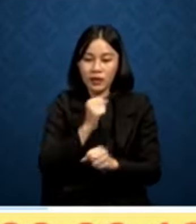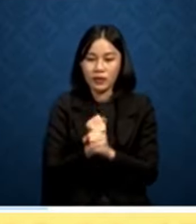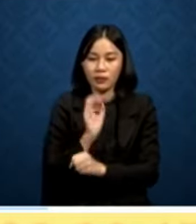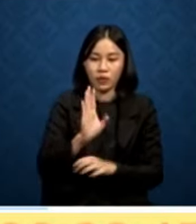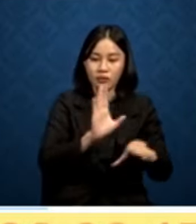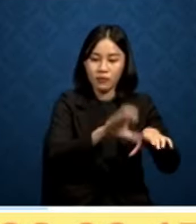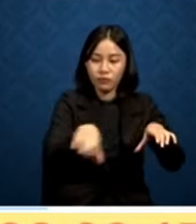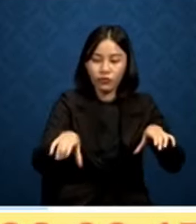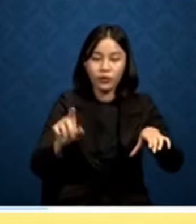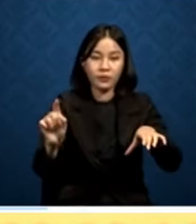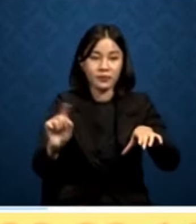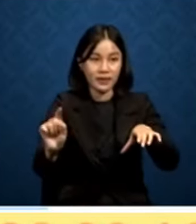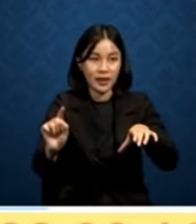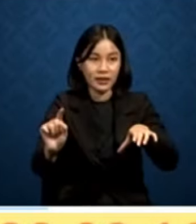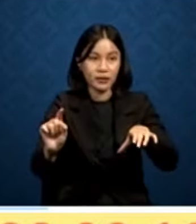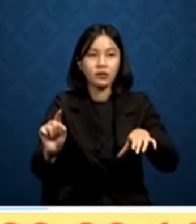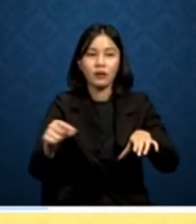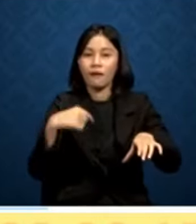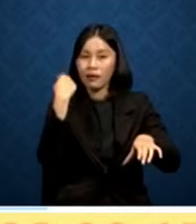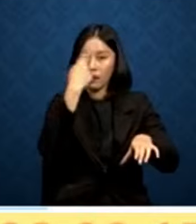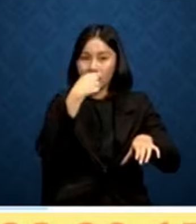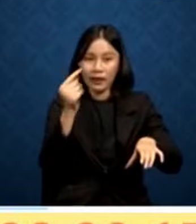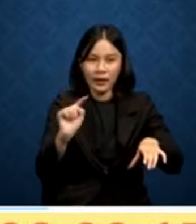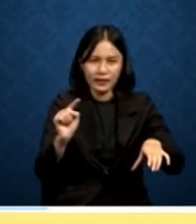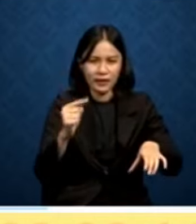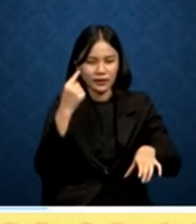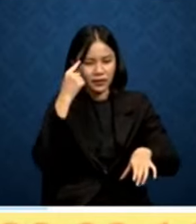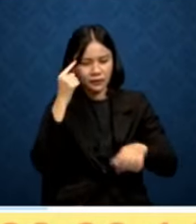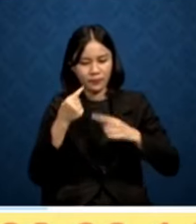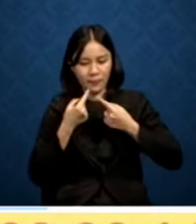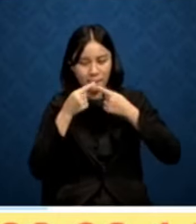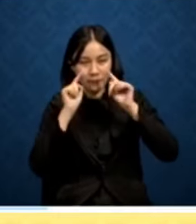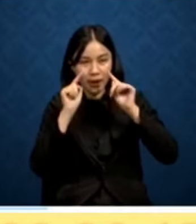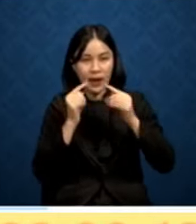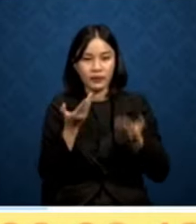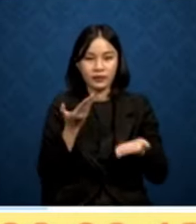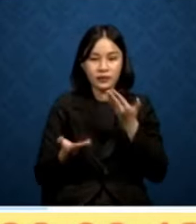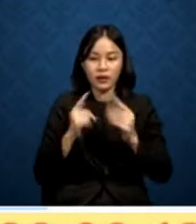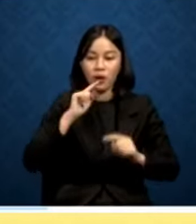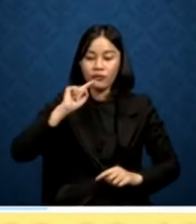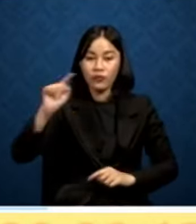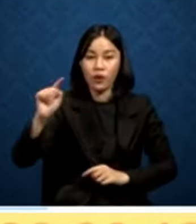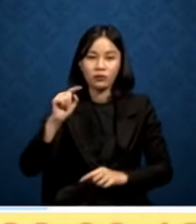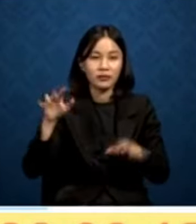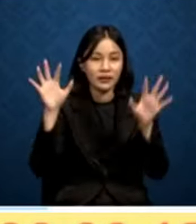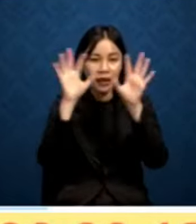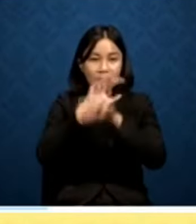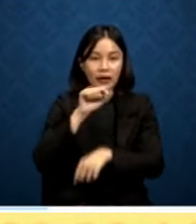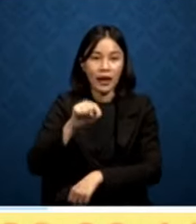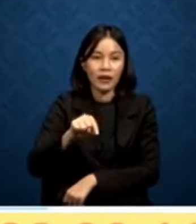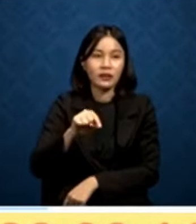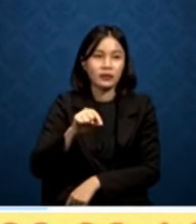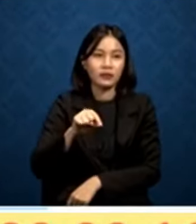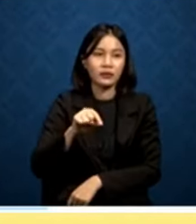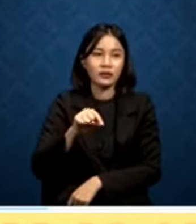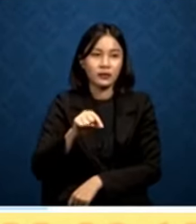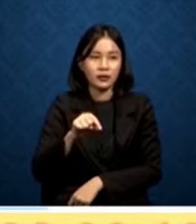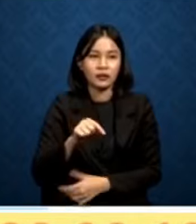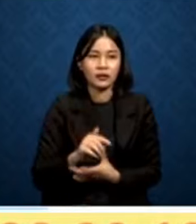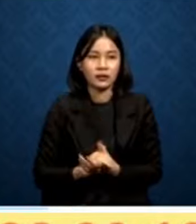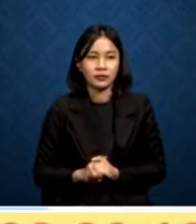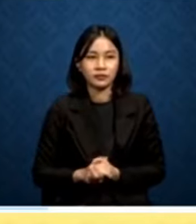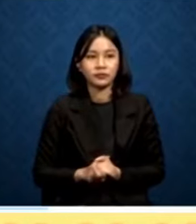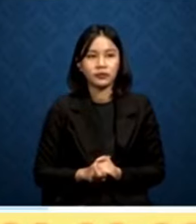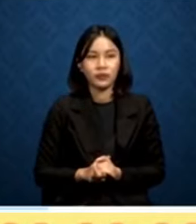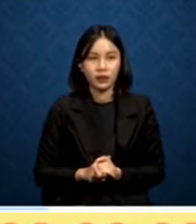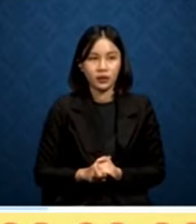ที่มคามผปกติคร maker หอวามีเรองร้องเรียนและพรายกันกับกรณีทเกิดขึ้นในขณะนี้ก